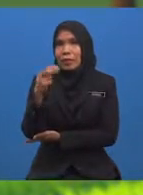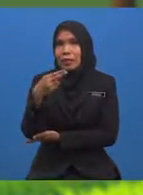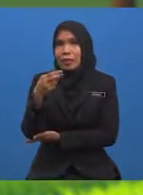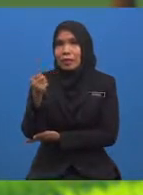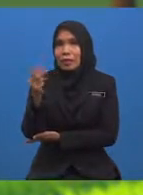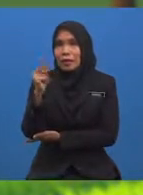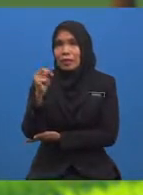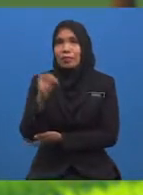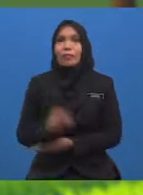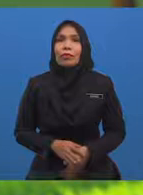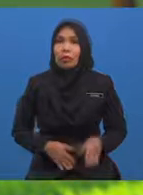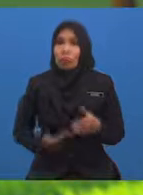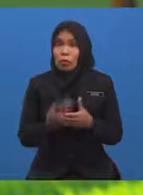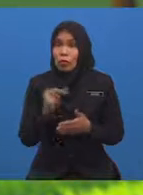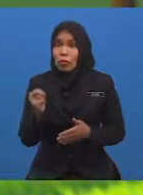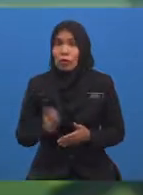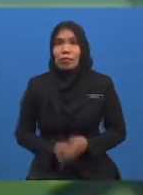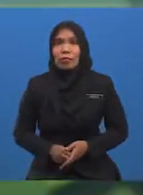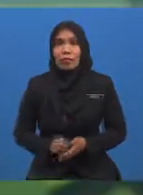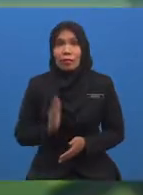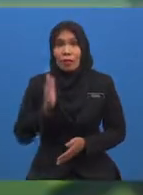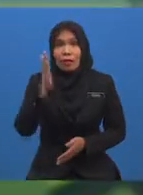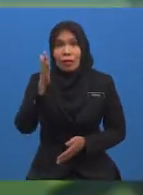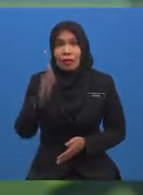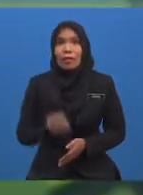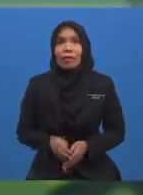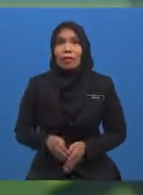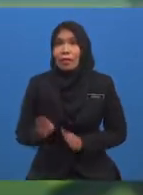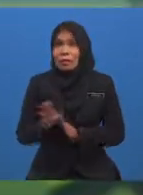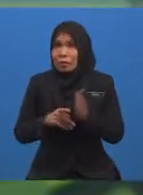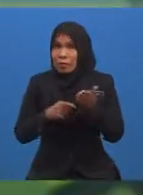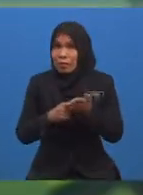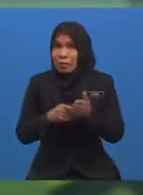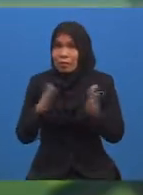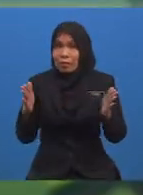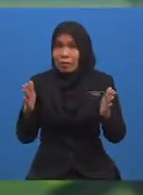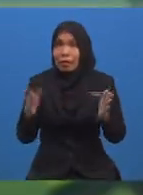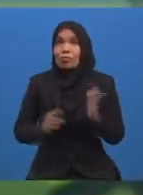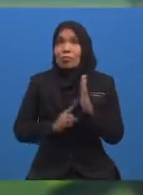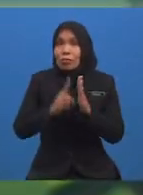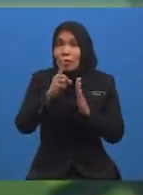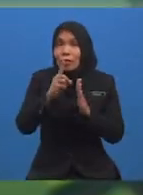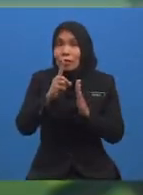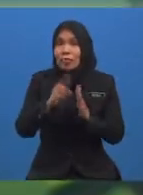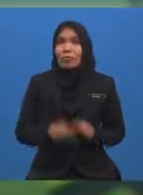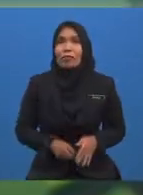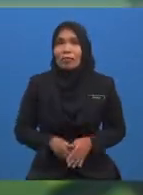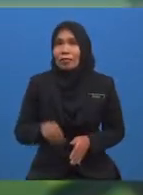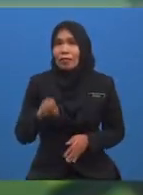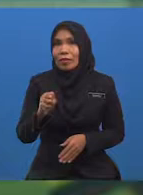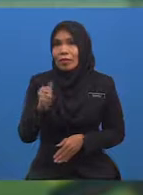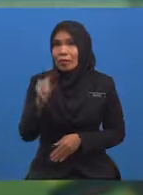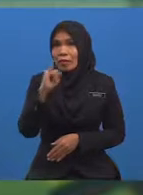dengan bertambahnya bilangan daun, ketinggian, saiz daun dan lilitan